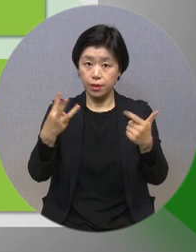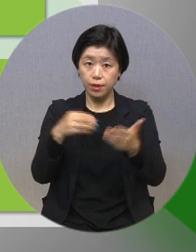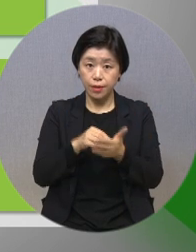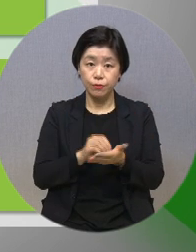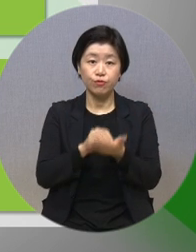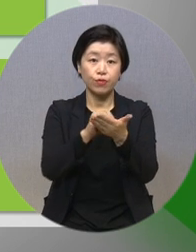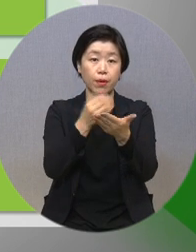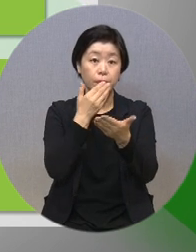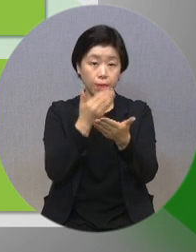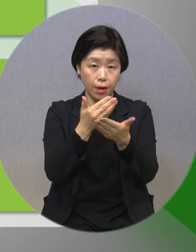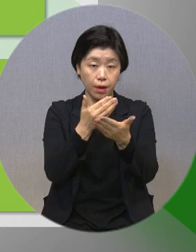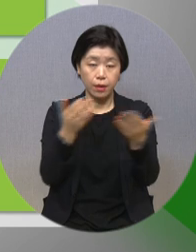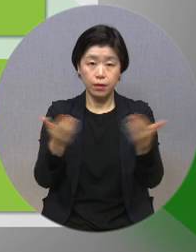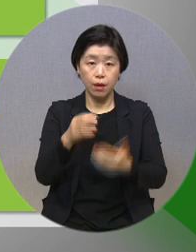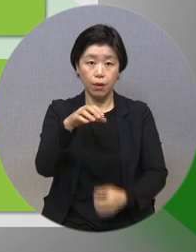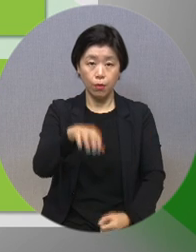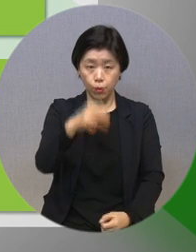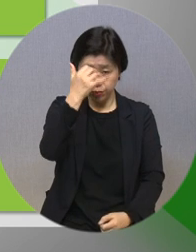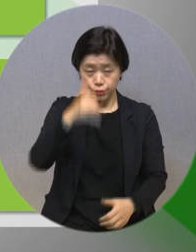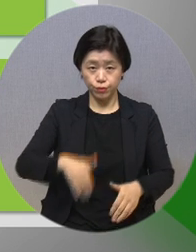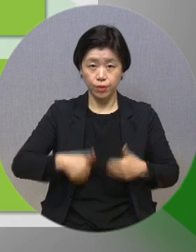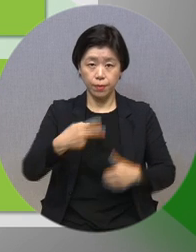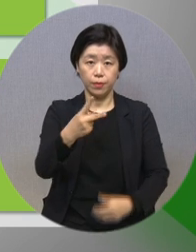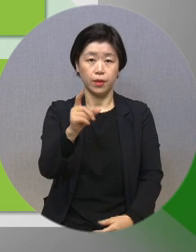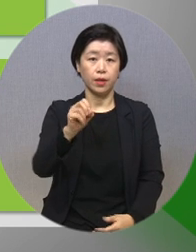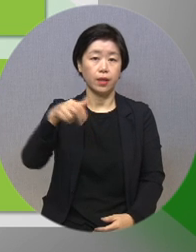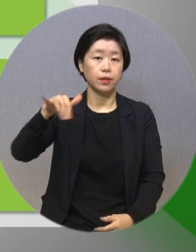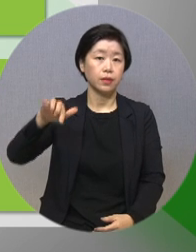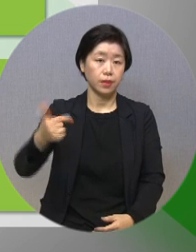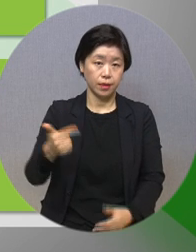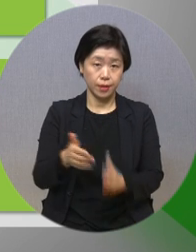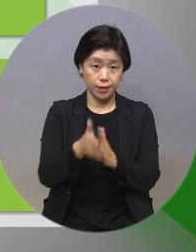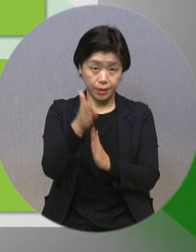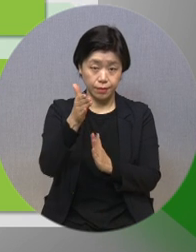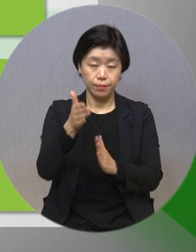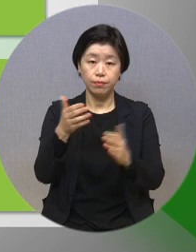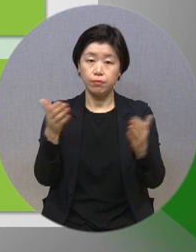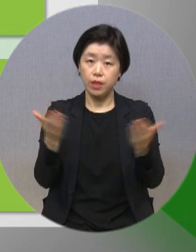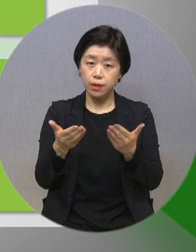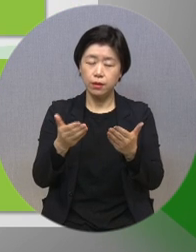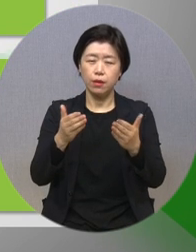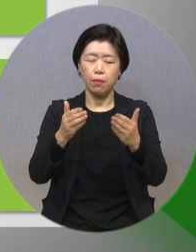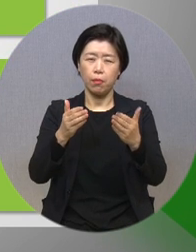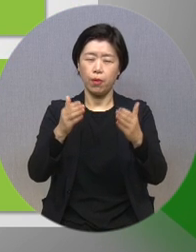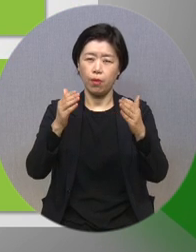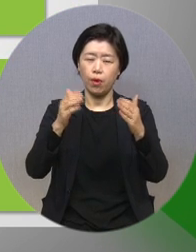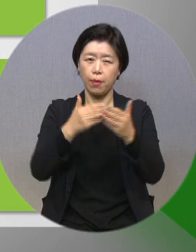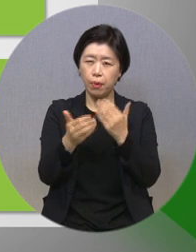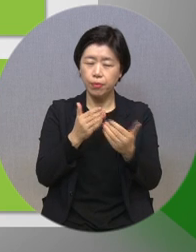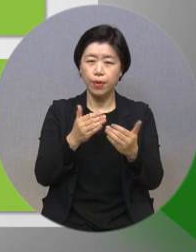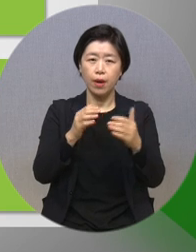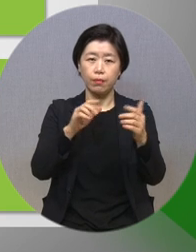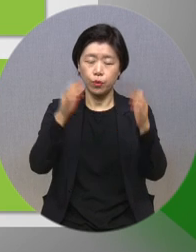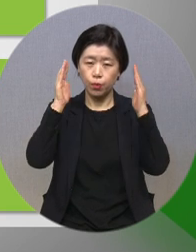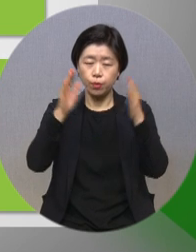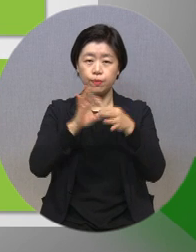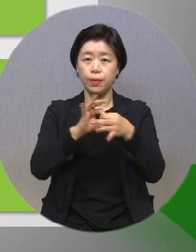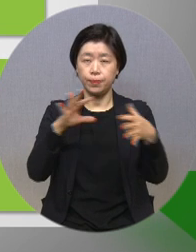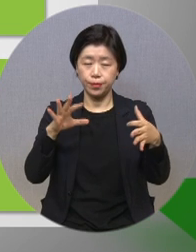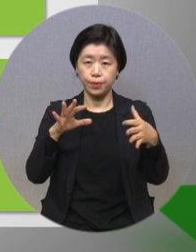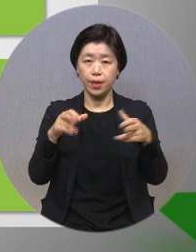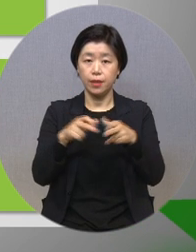근무지는 충청남도 당진시입니다. 경력과 학력은 무관하며 상용직을 채용합니다. 장애인만